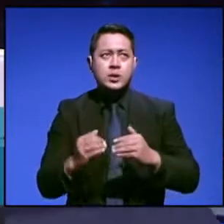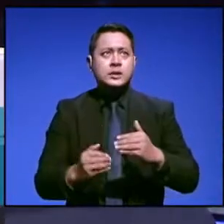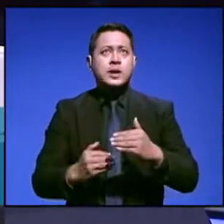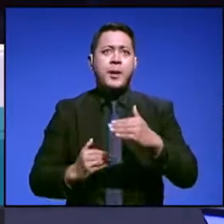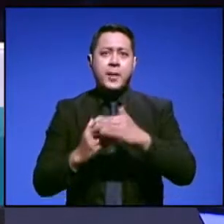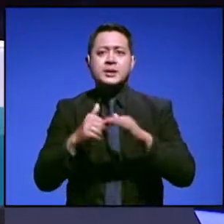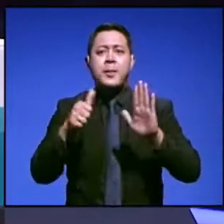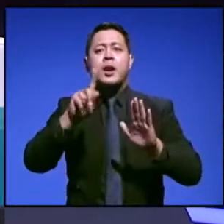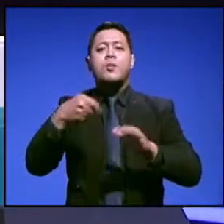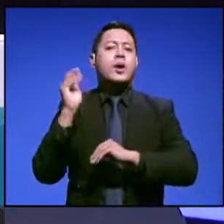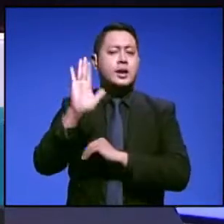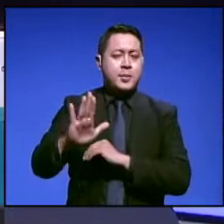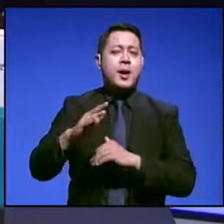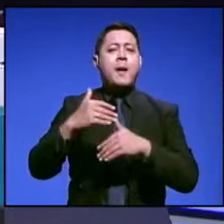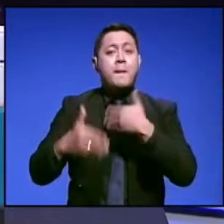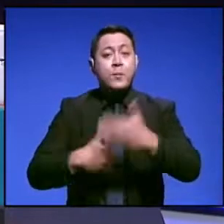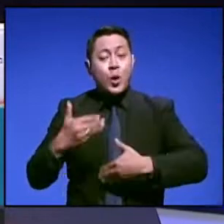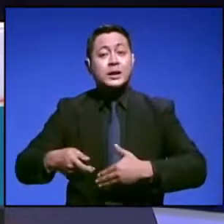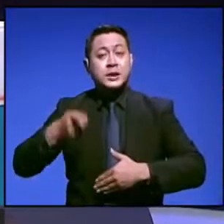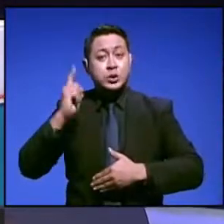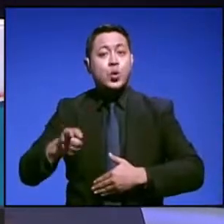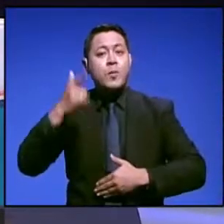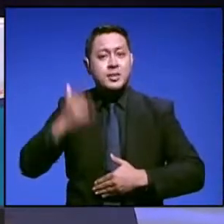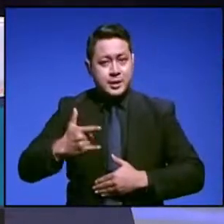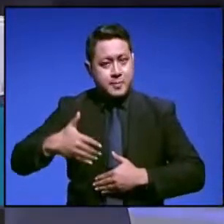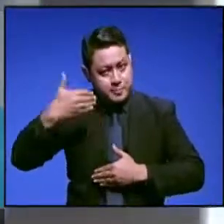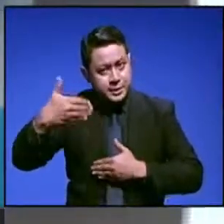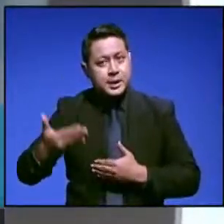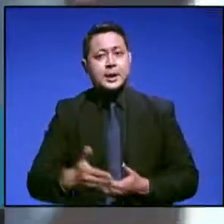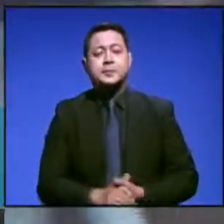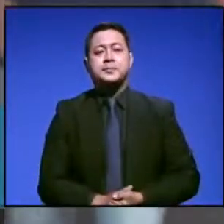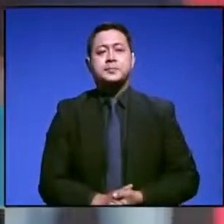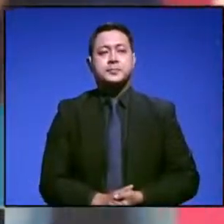ke depan. Namun, proses hukum kasusnya akan tetap berjalan.